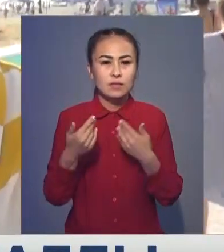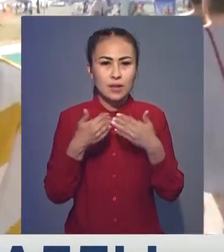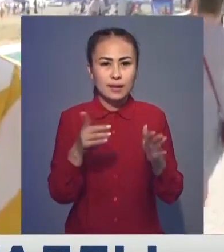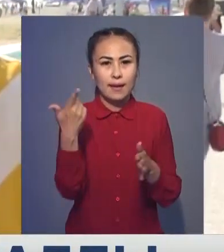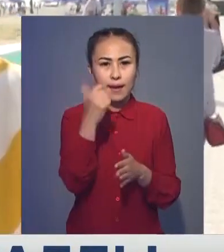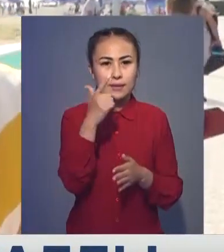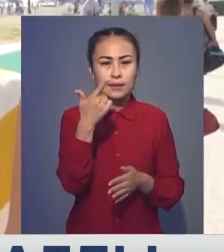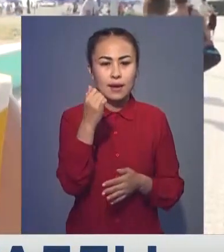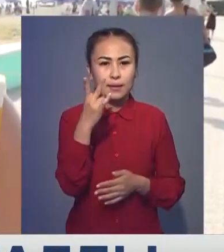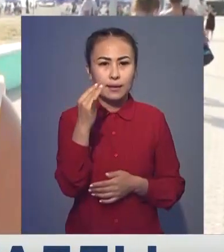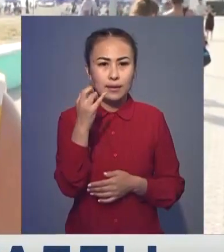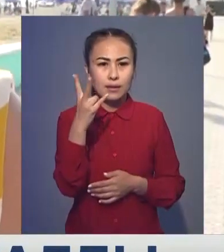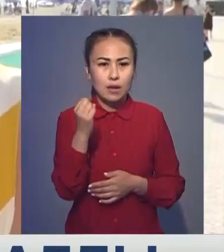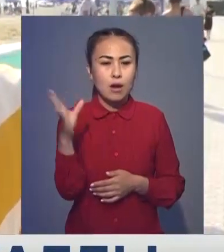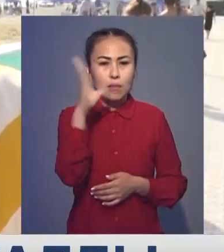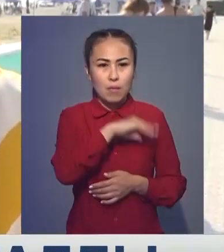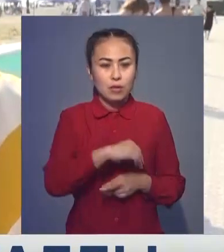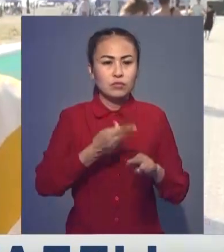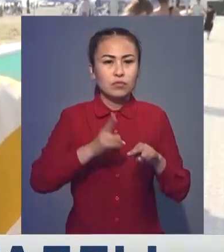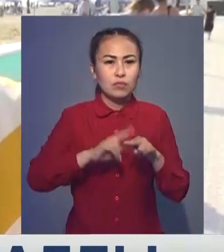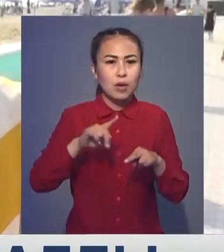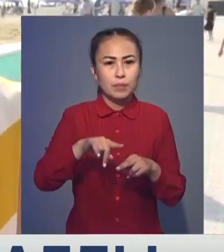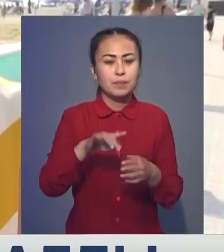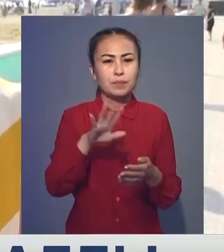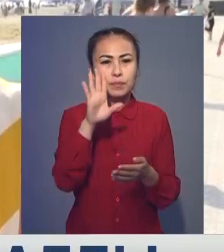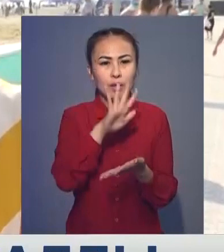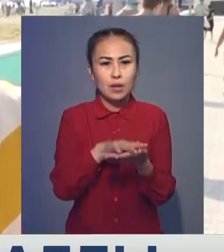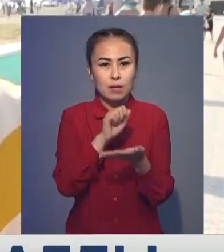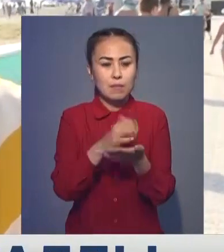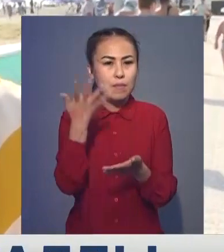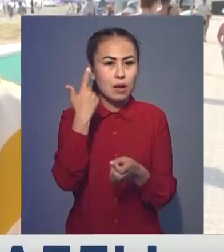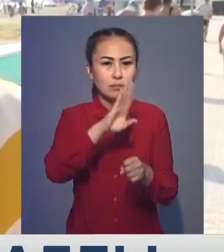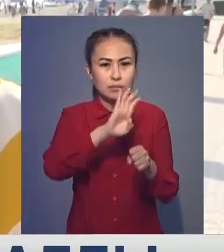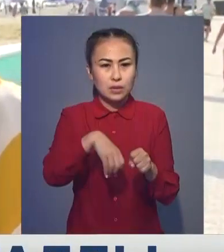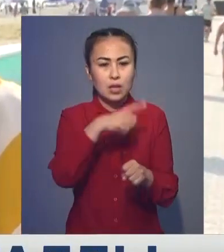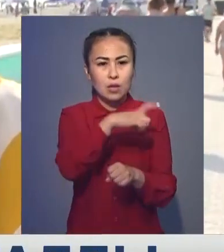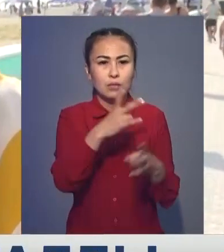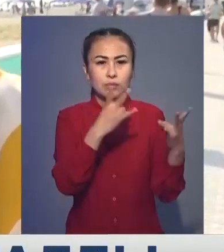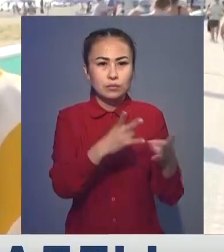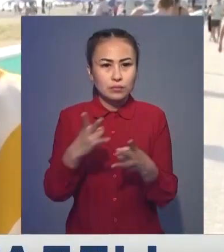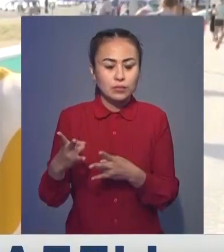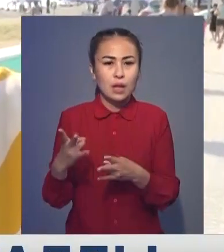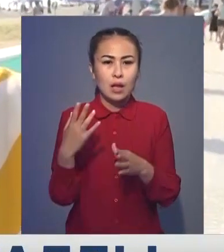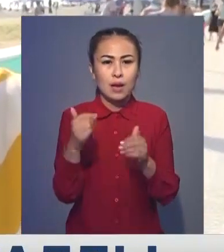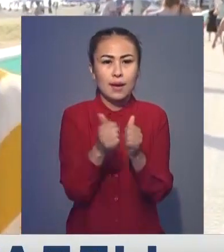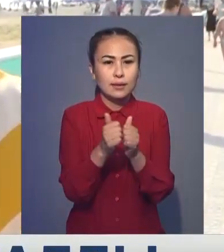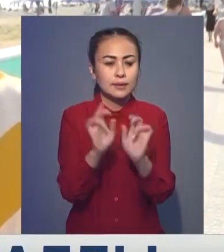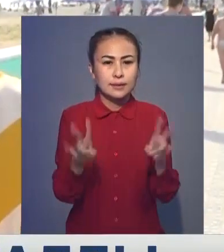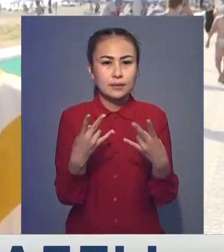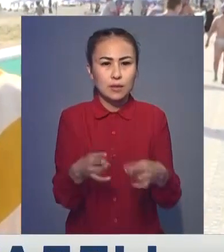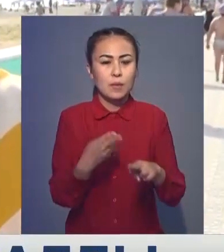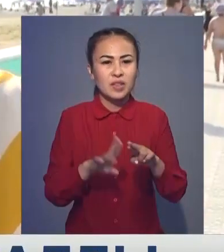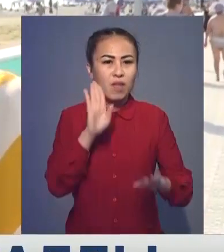газды гангрена пайда болуы мүмкін. Сондықтан да қопсылу жұмыстары аяқталғанша, жарақаты бар адамдардың жағалауға жақынамай қойғаны дұрыс.